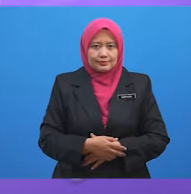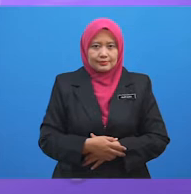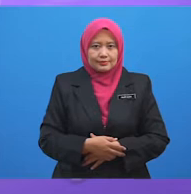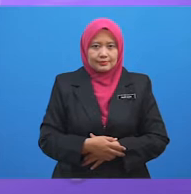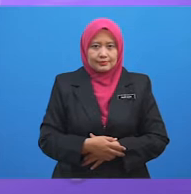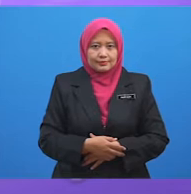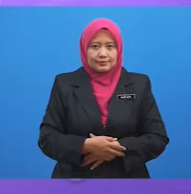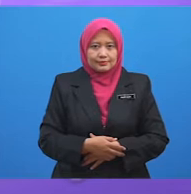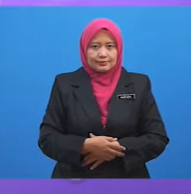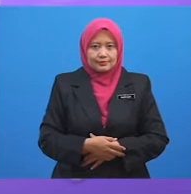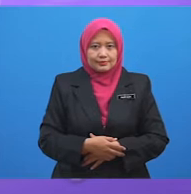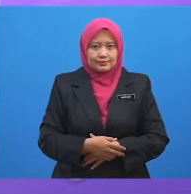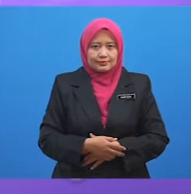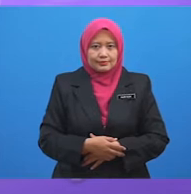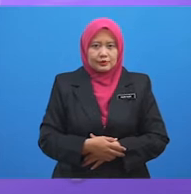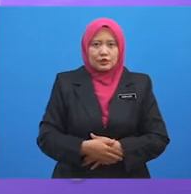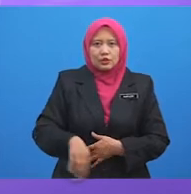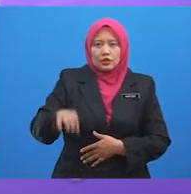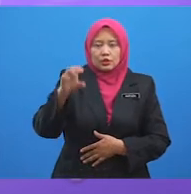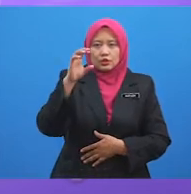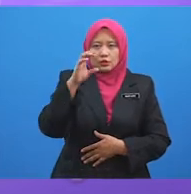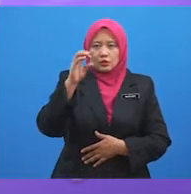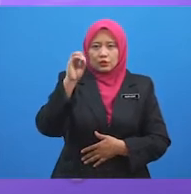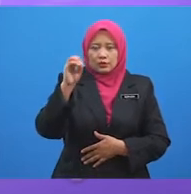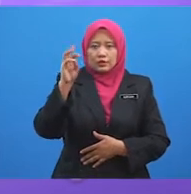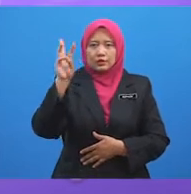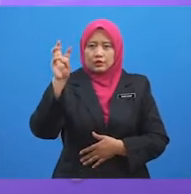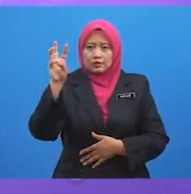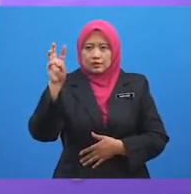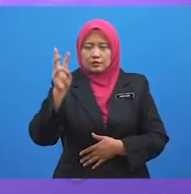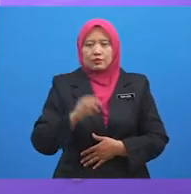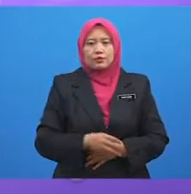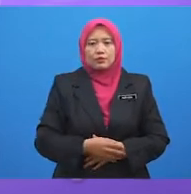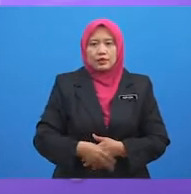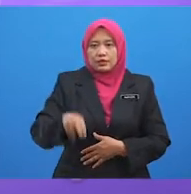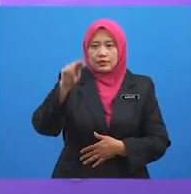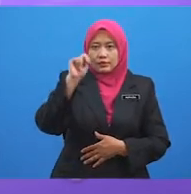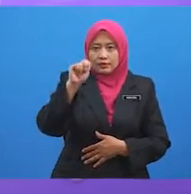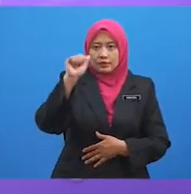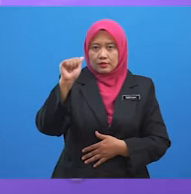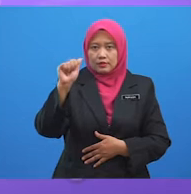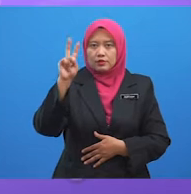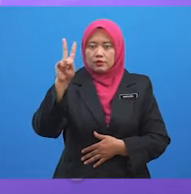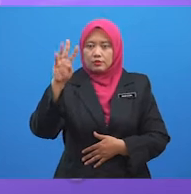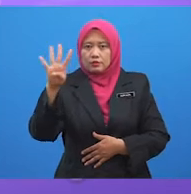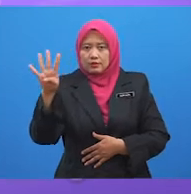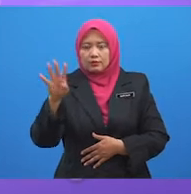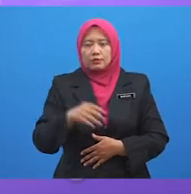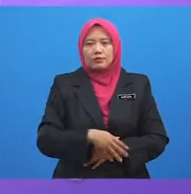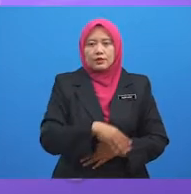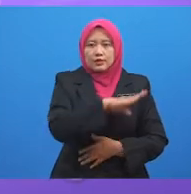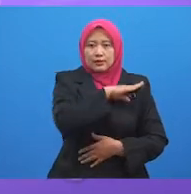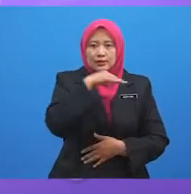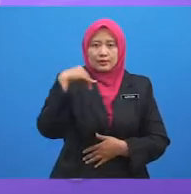Jawapannya ialah kobalt 60, natrium